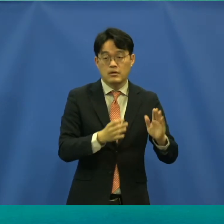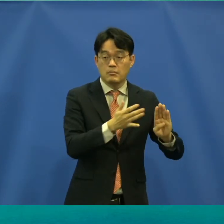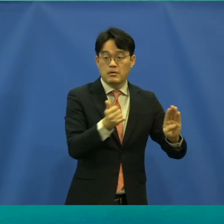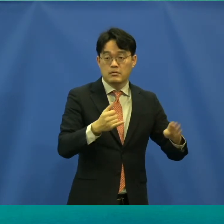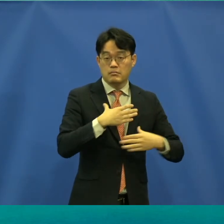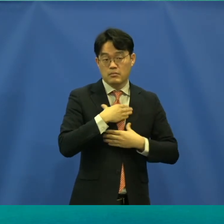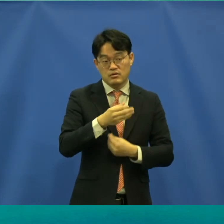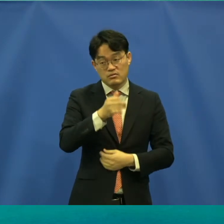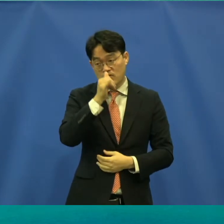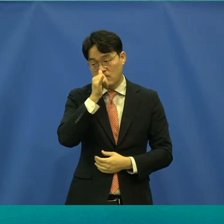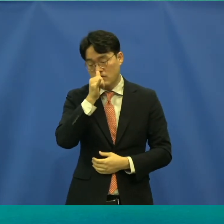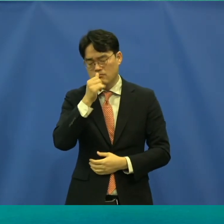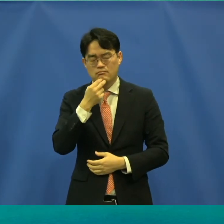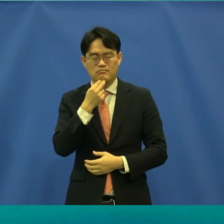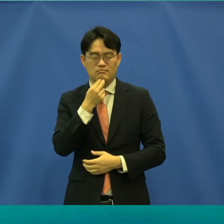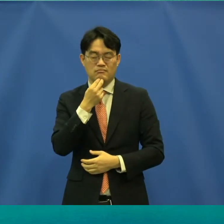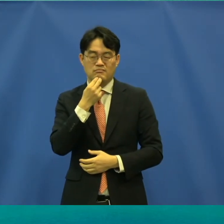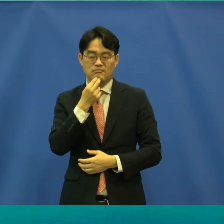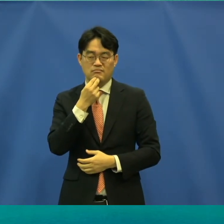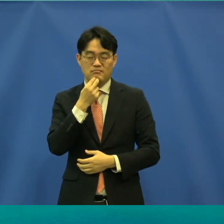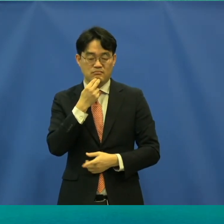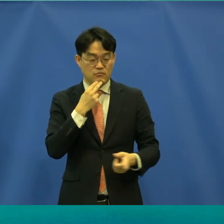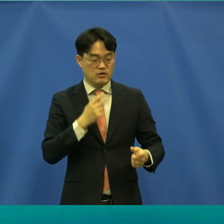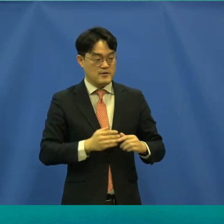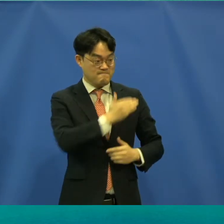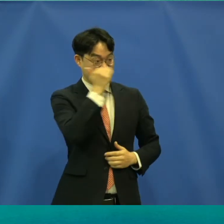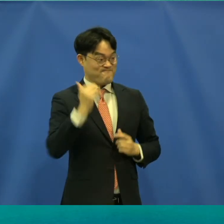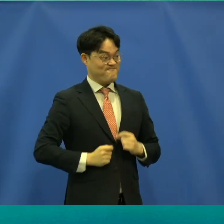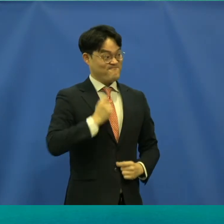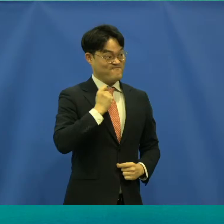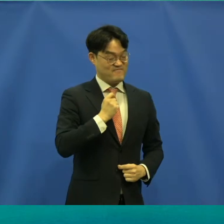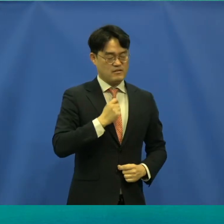자기 마음대로 살아가는 그 땅에 정의가 있겠습니까?